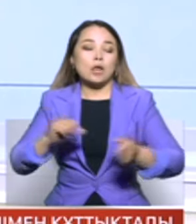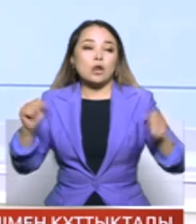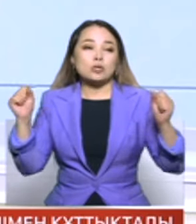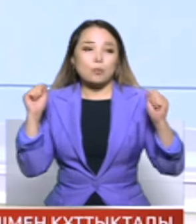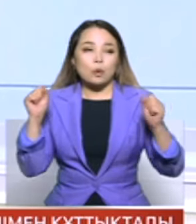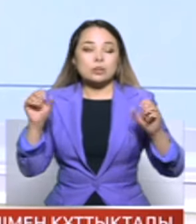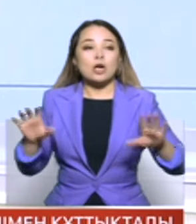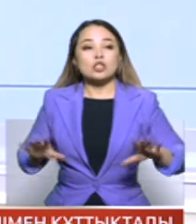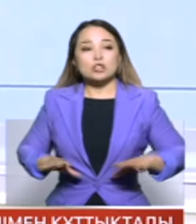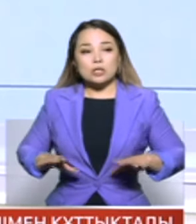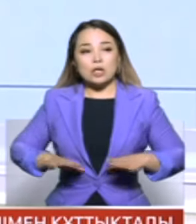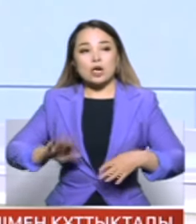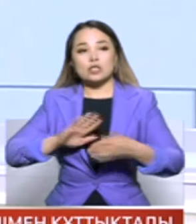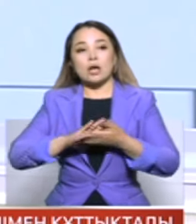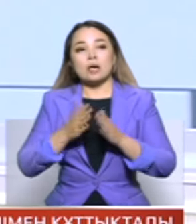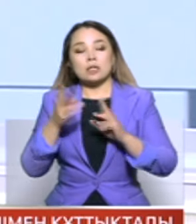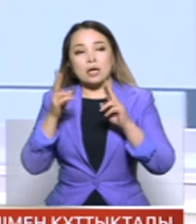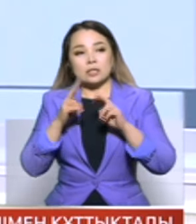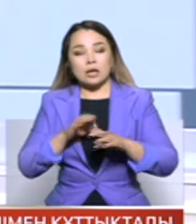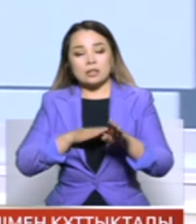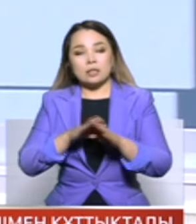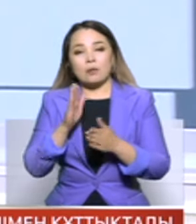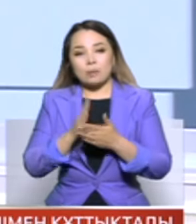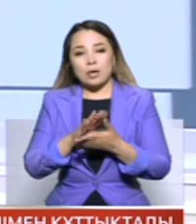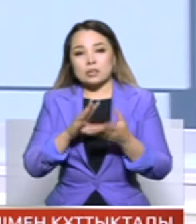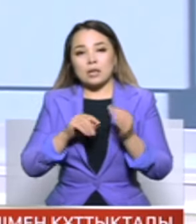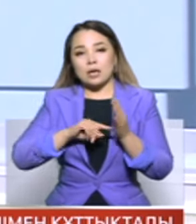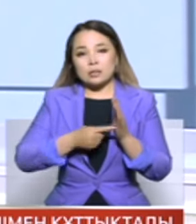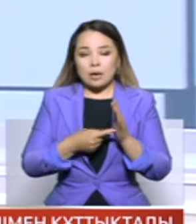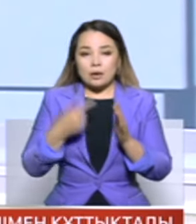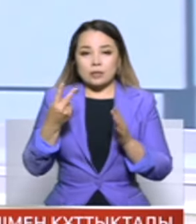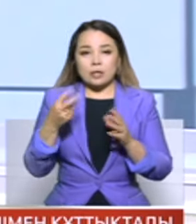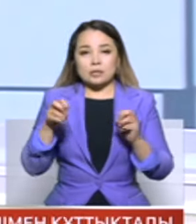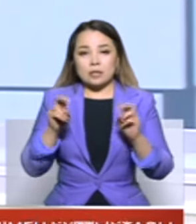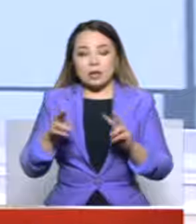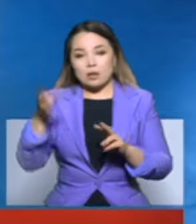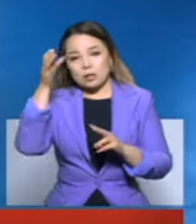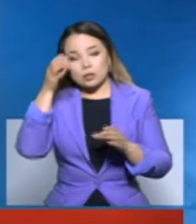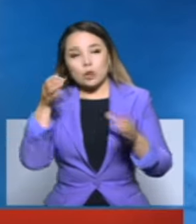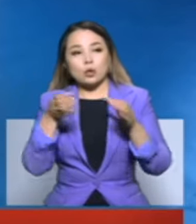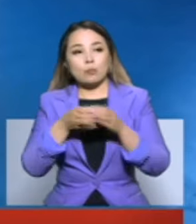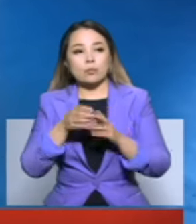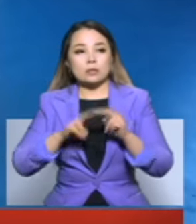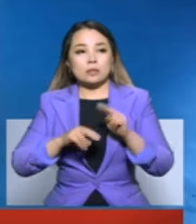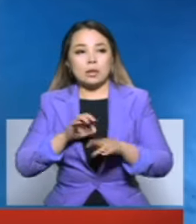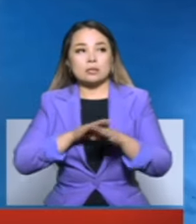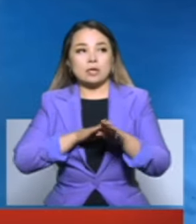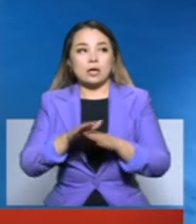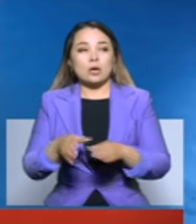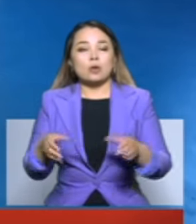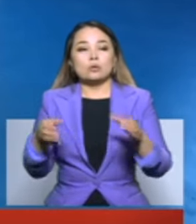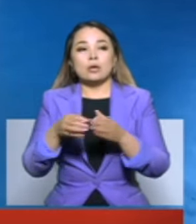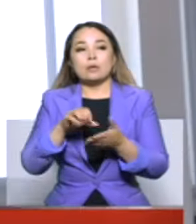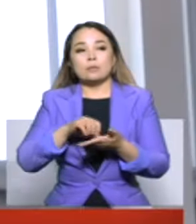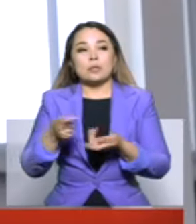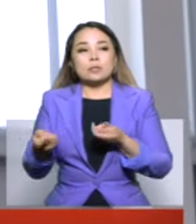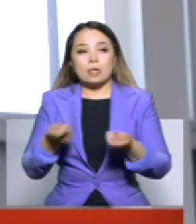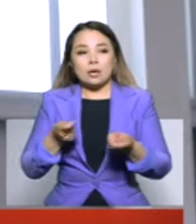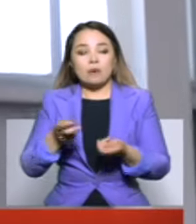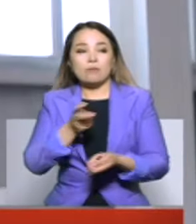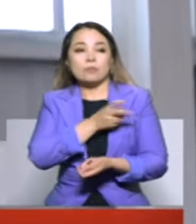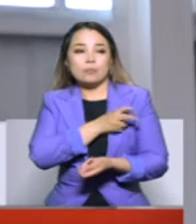мен жылқылардың жағдайын зерттеуге кірісті. Бұл мақсатта екі арнайы ғылыми топ құрылған. Құрамына жетекші ғалымдар,